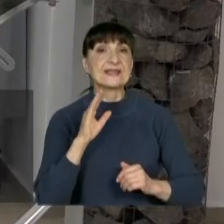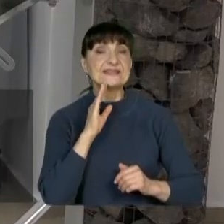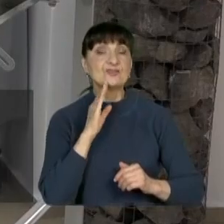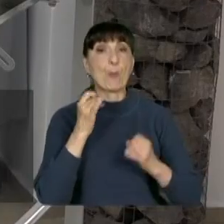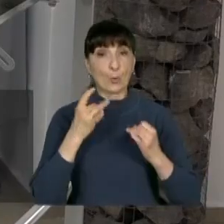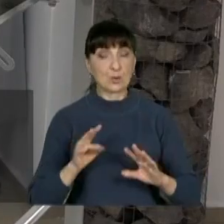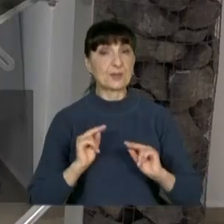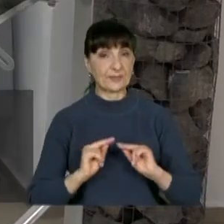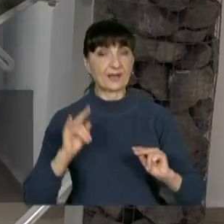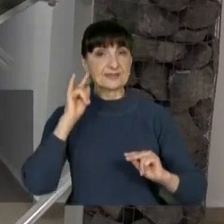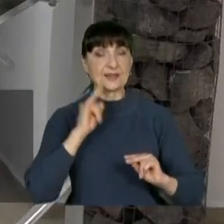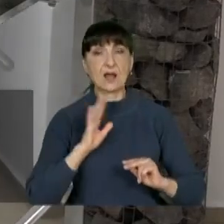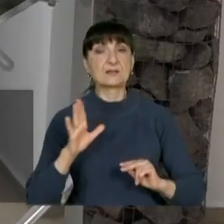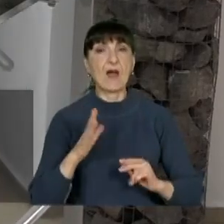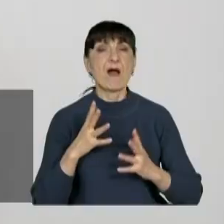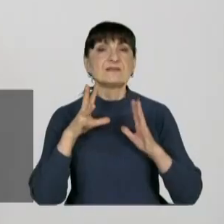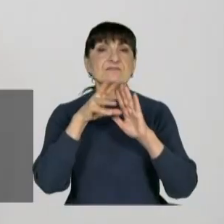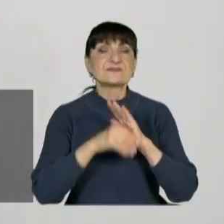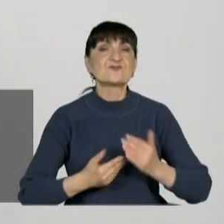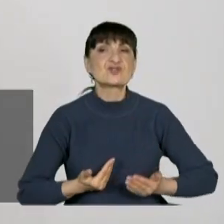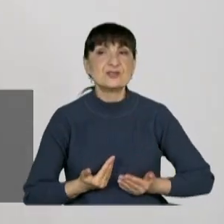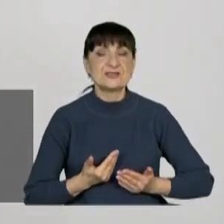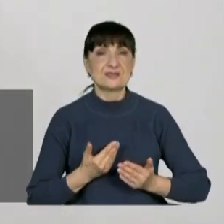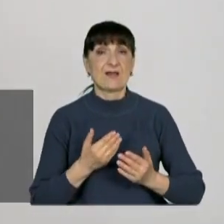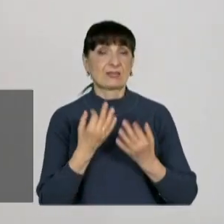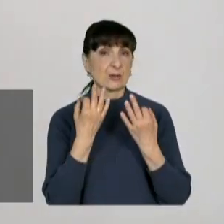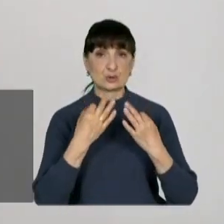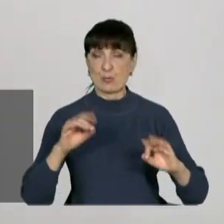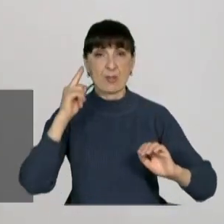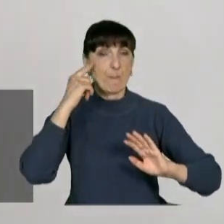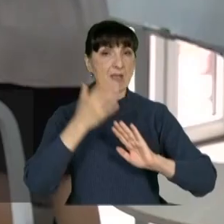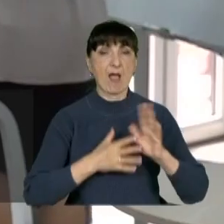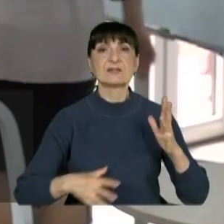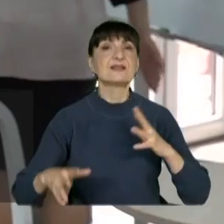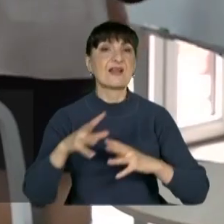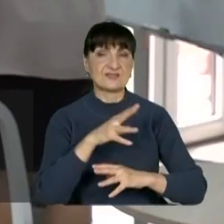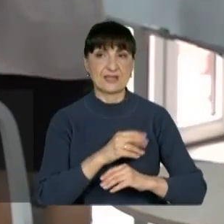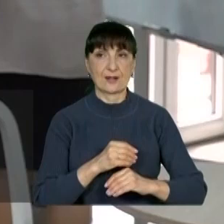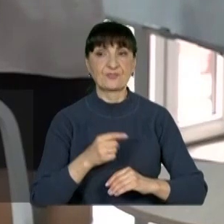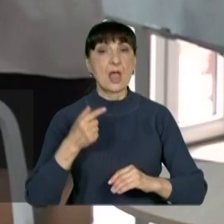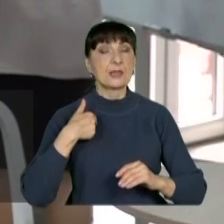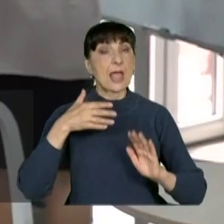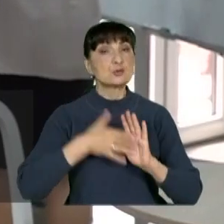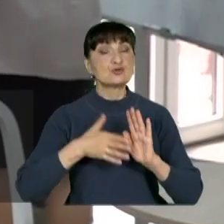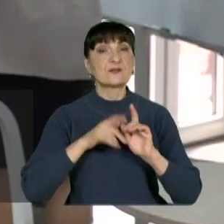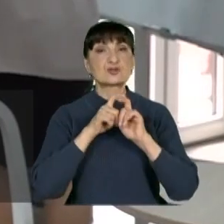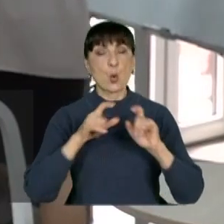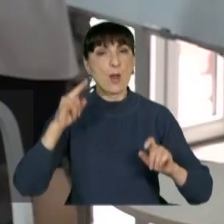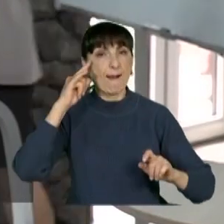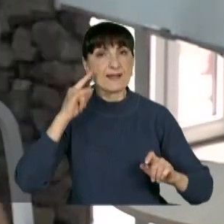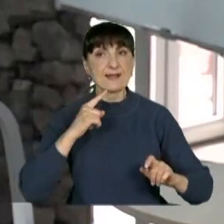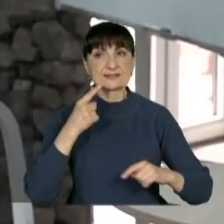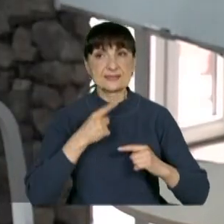просто преподает казахский язык, она вдыхает в него жизнь, делая доступным и понятным для всех. Изучала в школе казахский язык, но